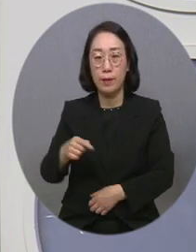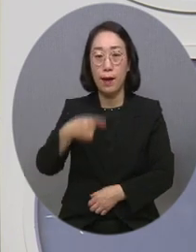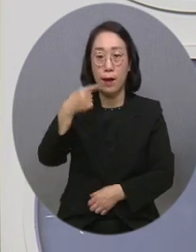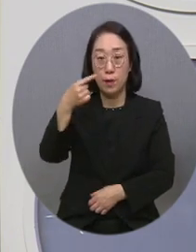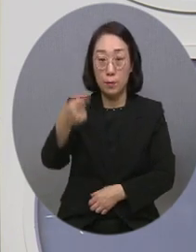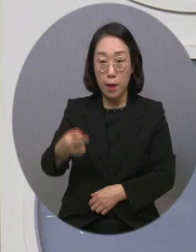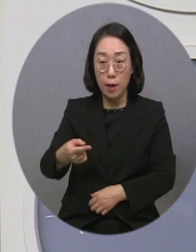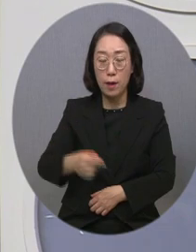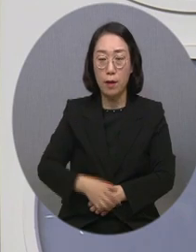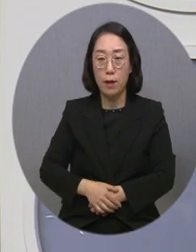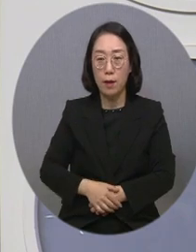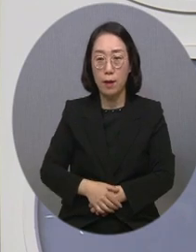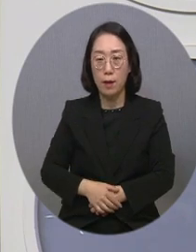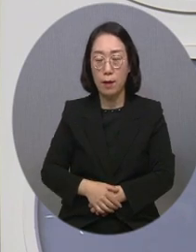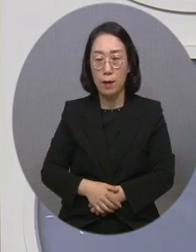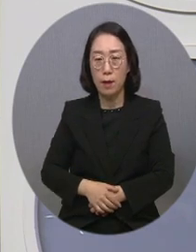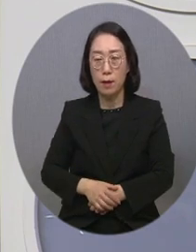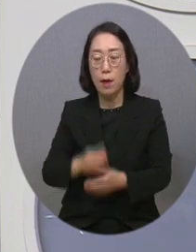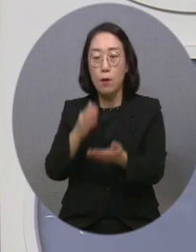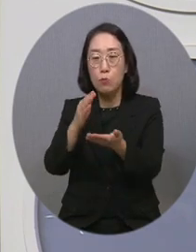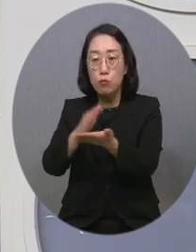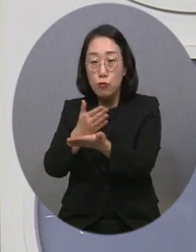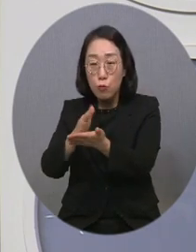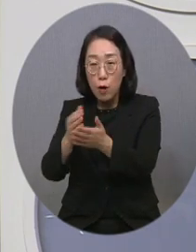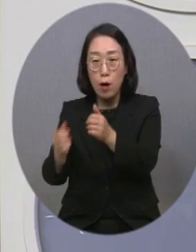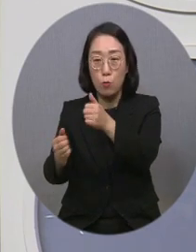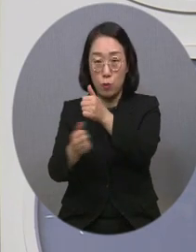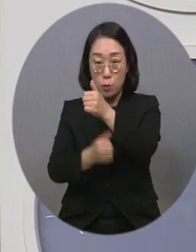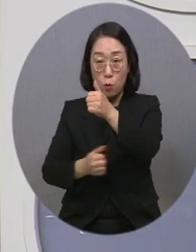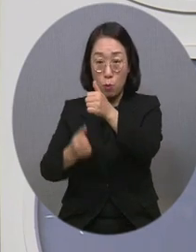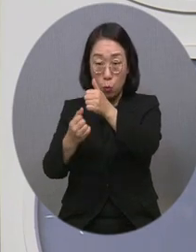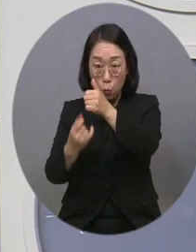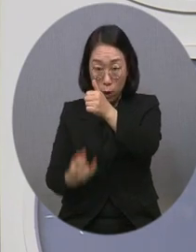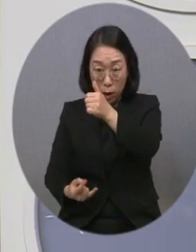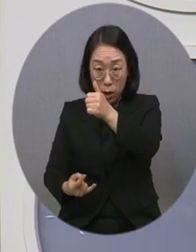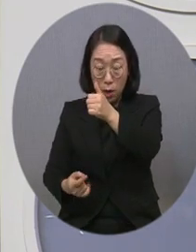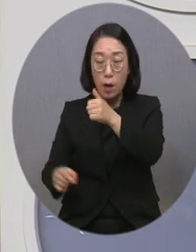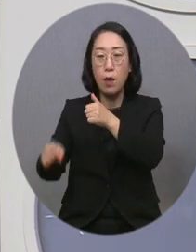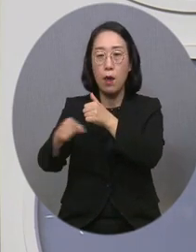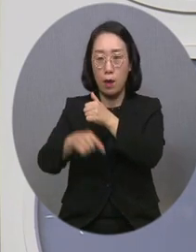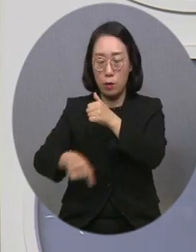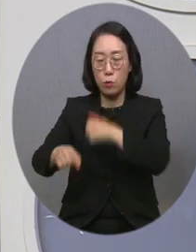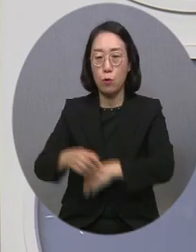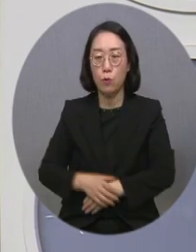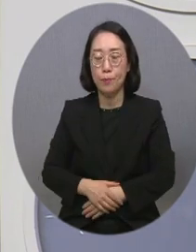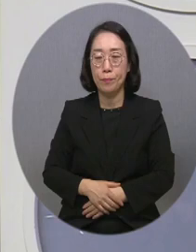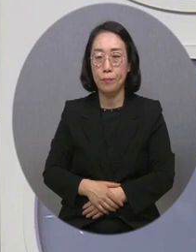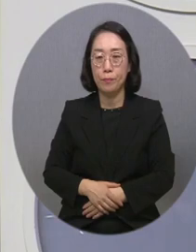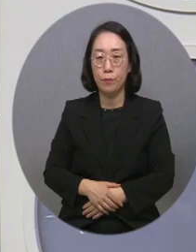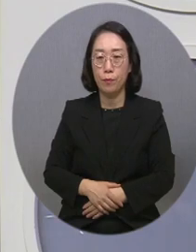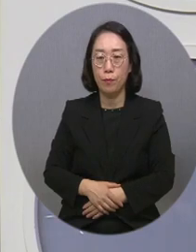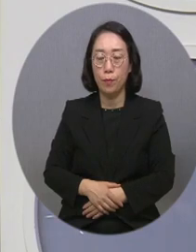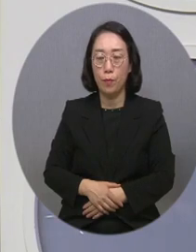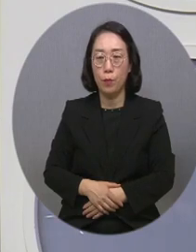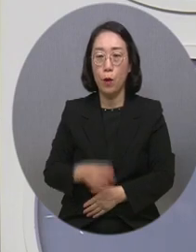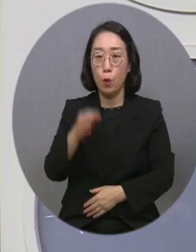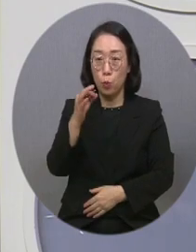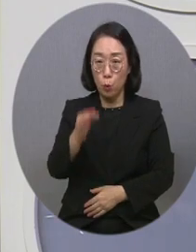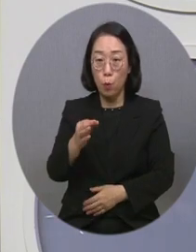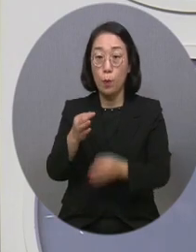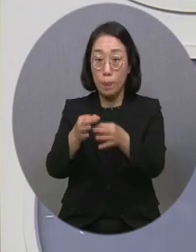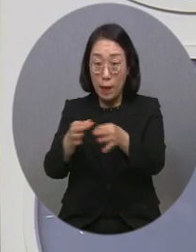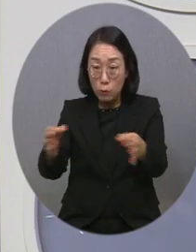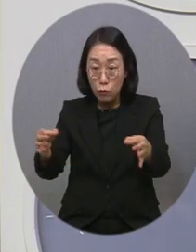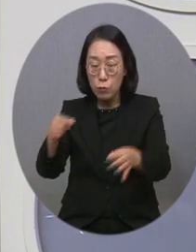다음에 이제 배분 분과 이혼회에서 이게 이제 배분이 어떤